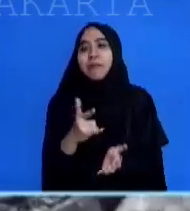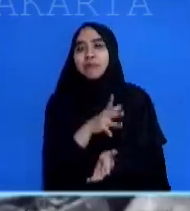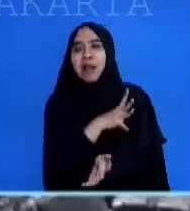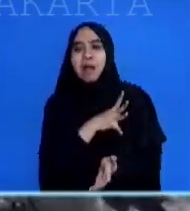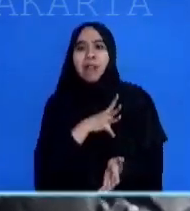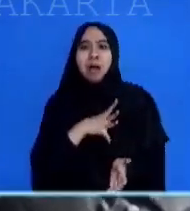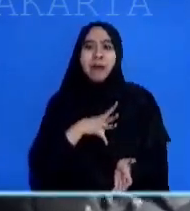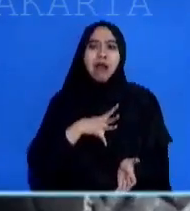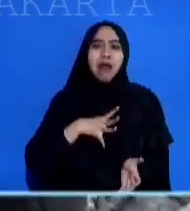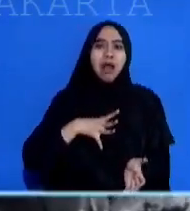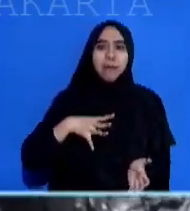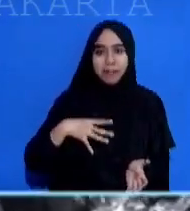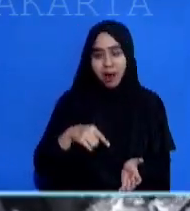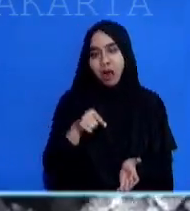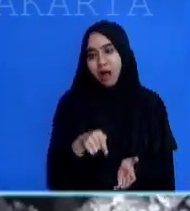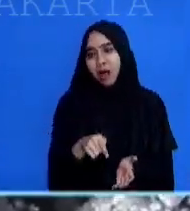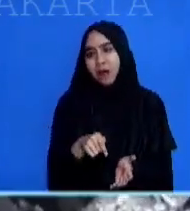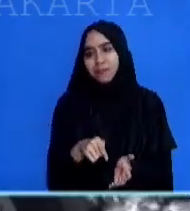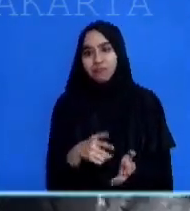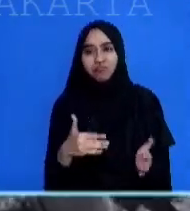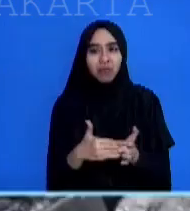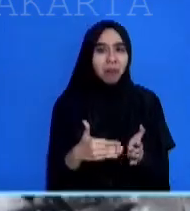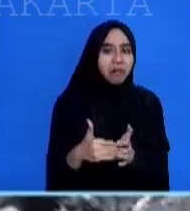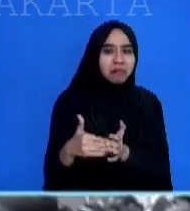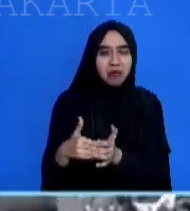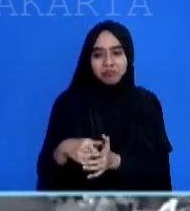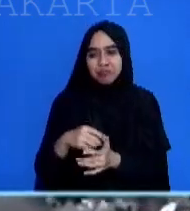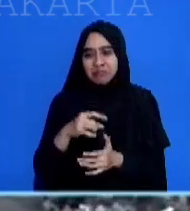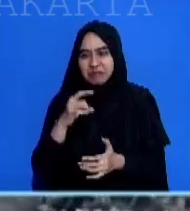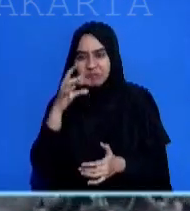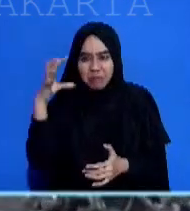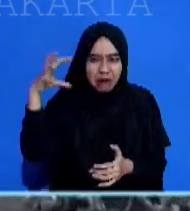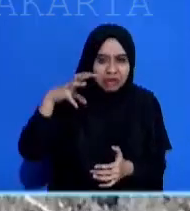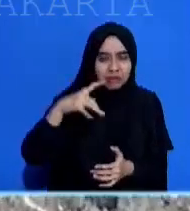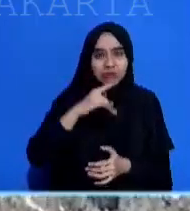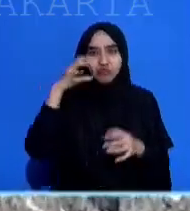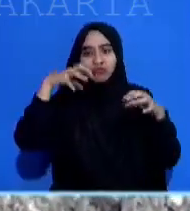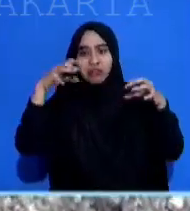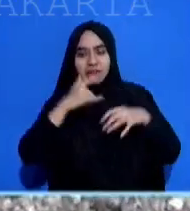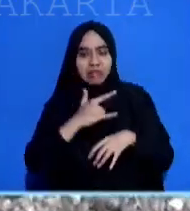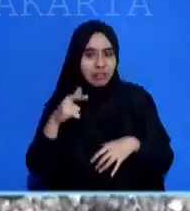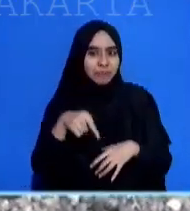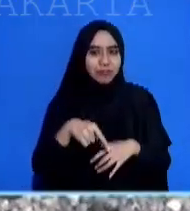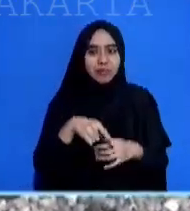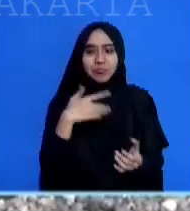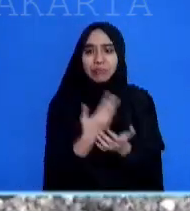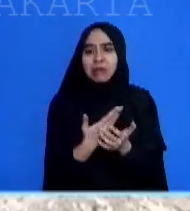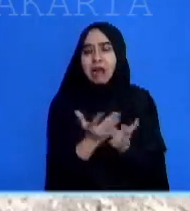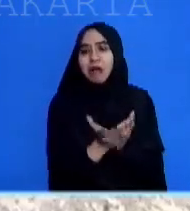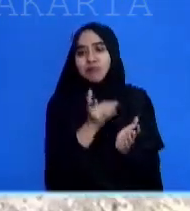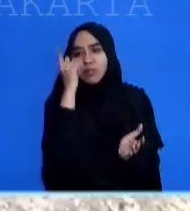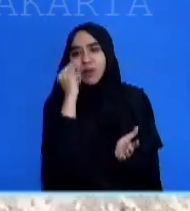bab Menik moten Dados pepalang piun Inting damel Areng kep in MS jawah men panyuunan arengiung